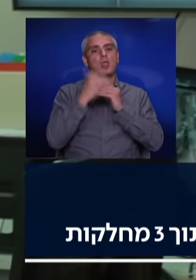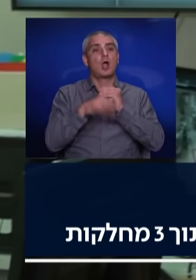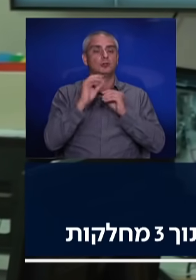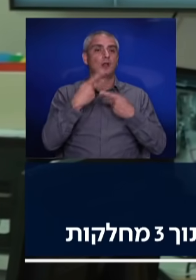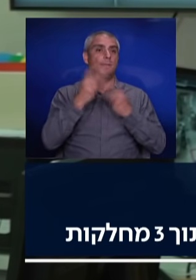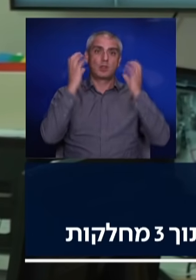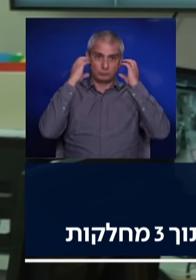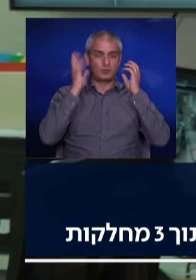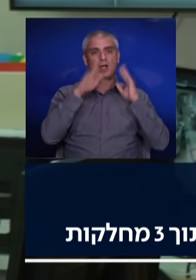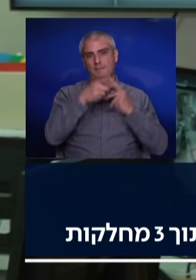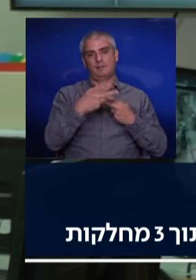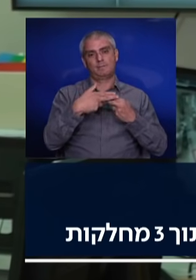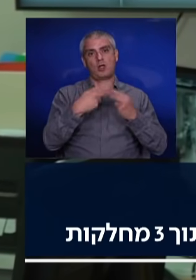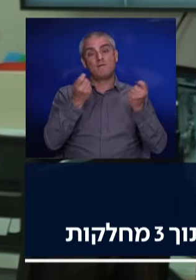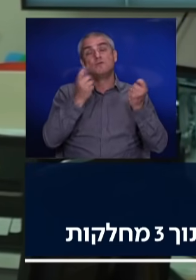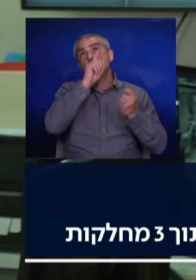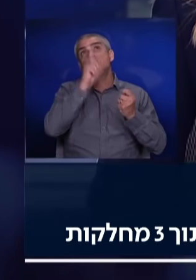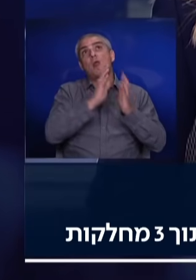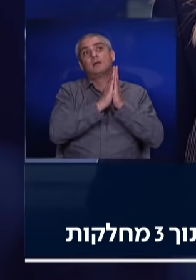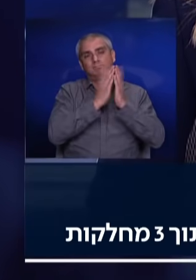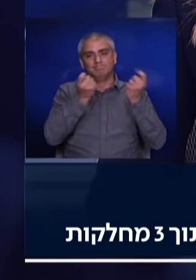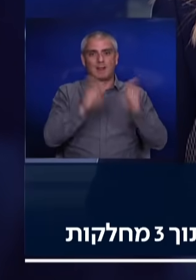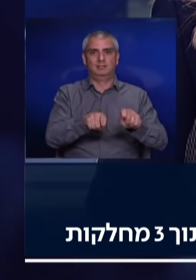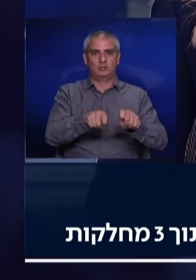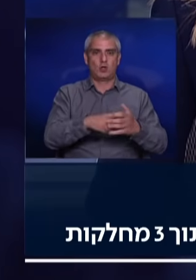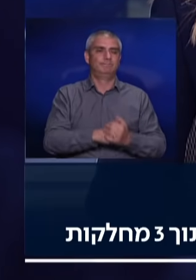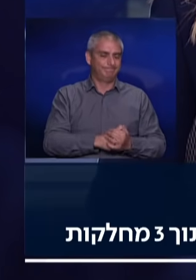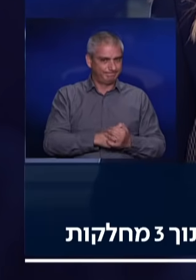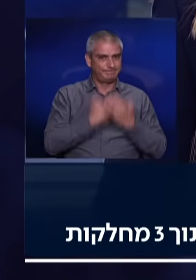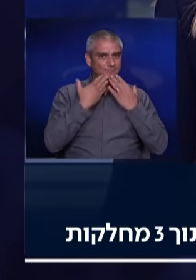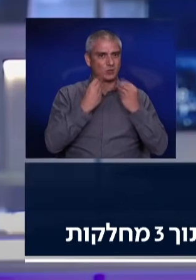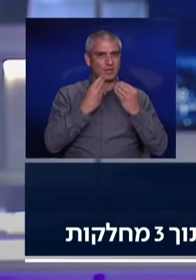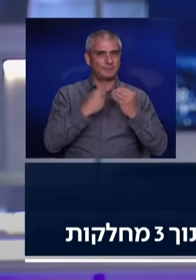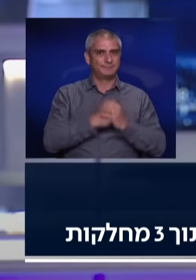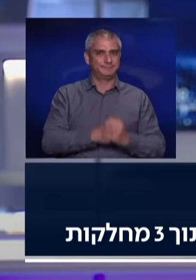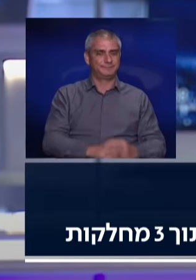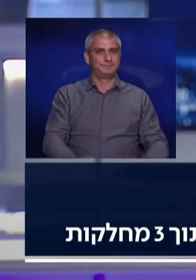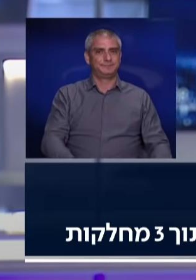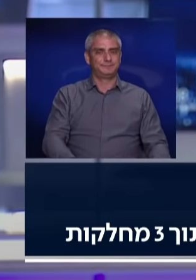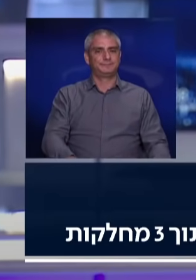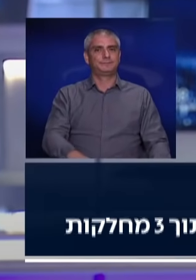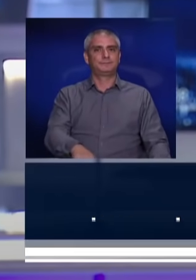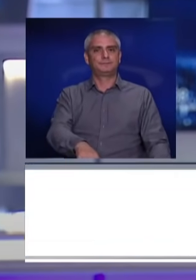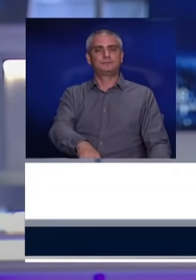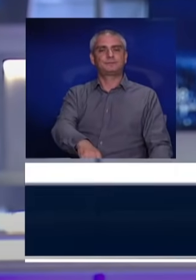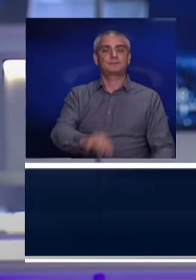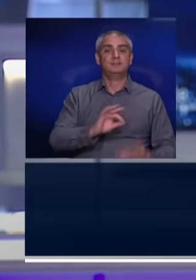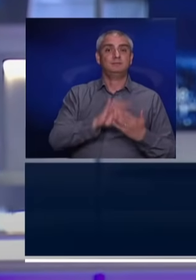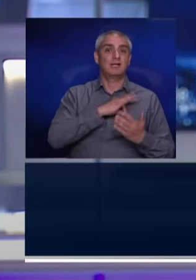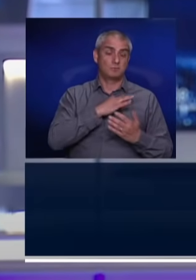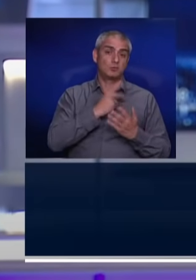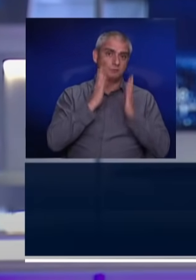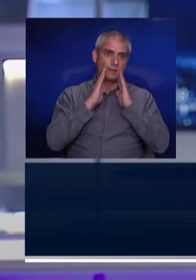שיבא, גם היא בקרוב אולי תיסגר. תודה רבה, איתי. במערכת הבריאות מאמינים שזה